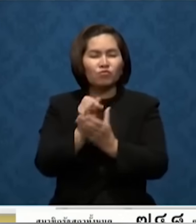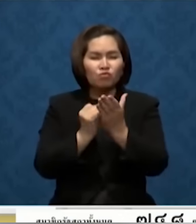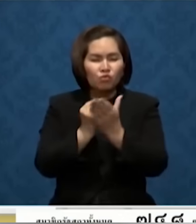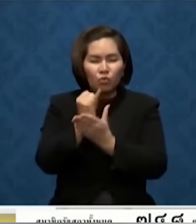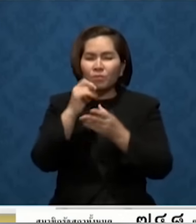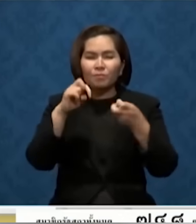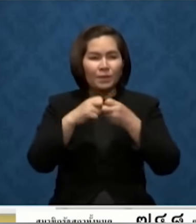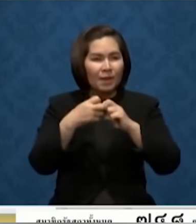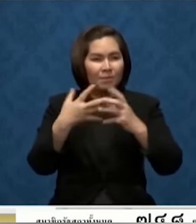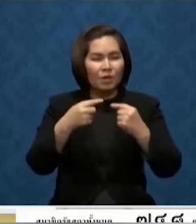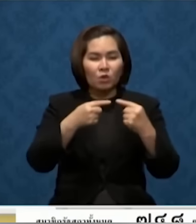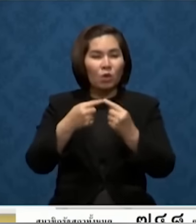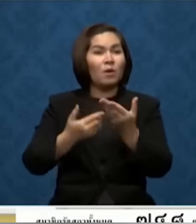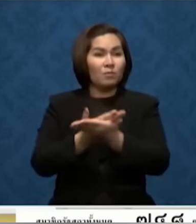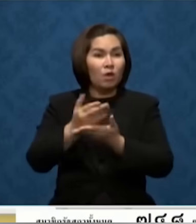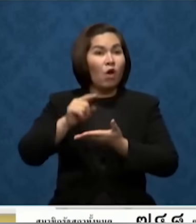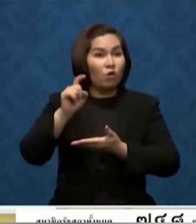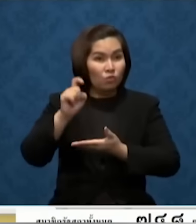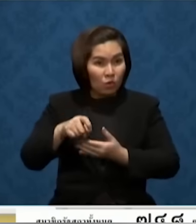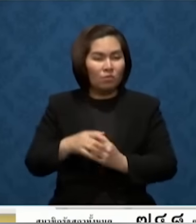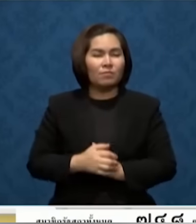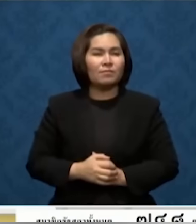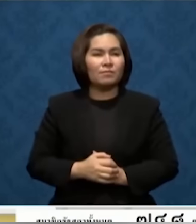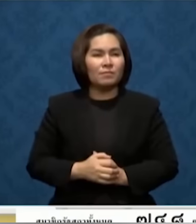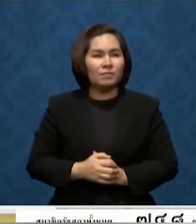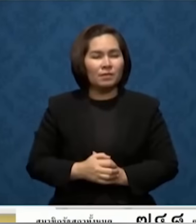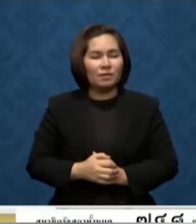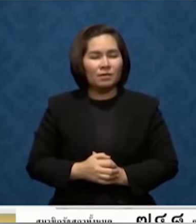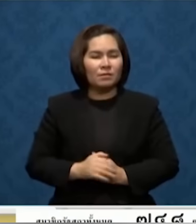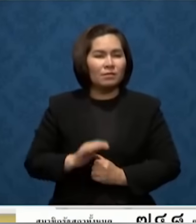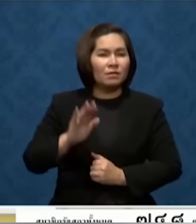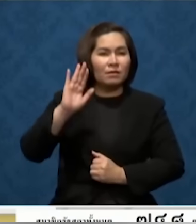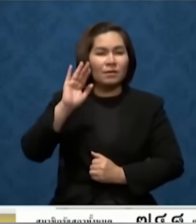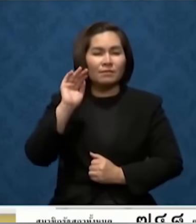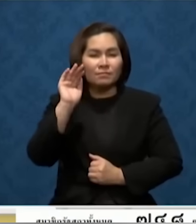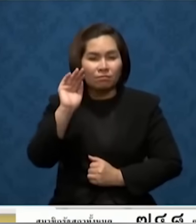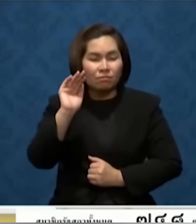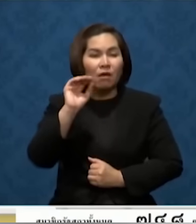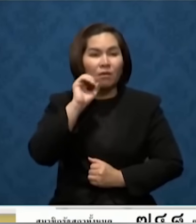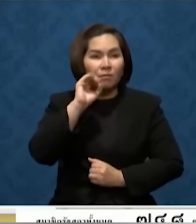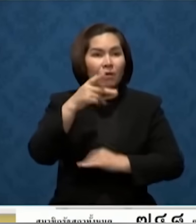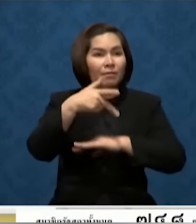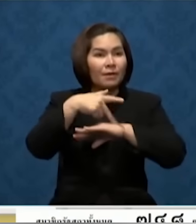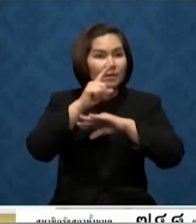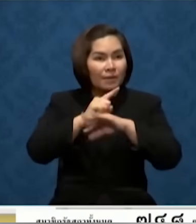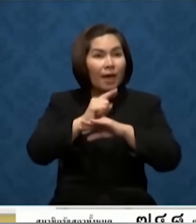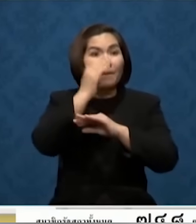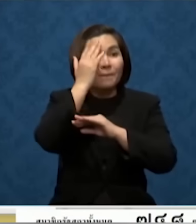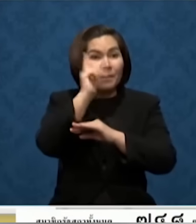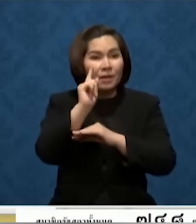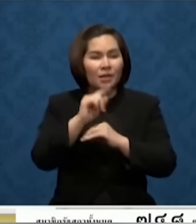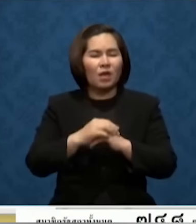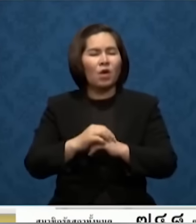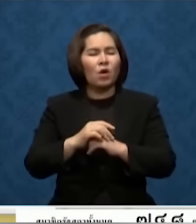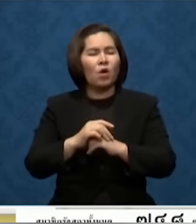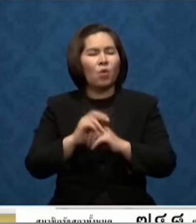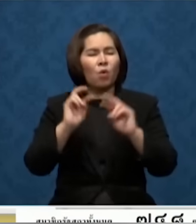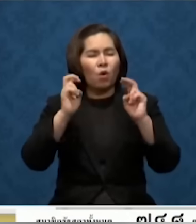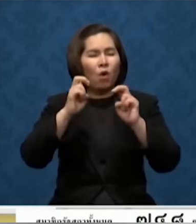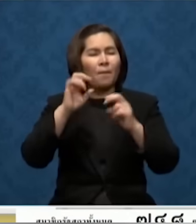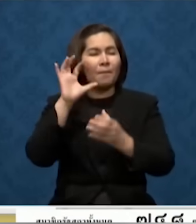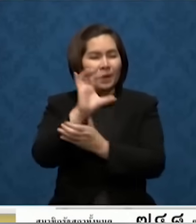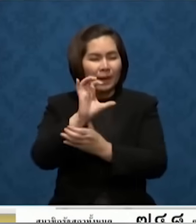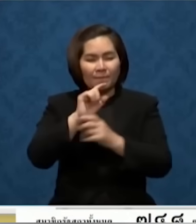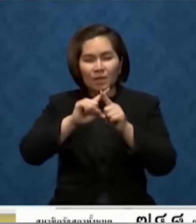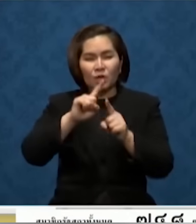ไปบังเอิญระหว่างที่ผมจะทักท้วงท่านประธานในการนำข้อบังคับข้อที่151มา